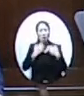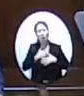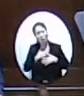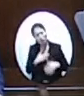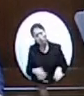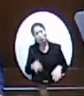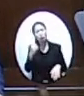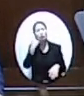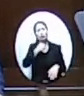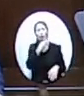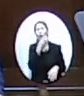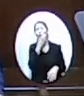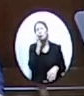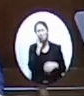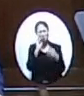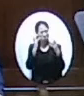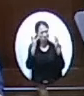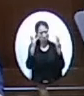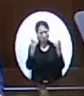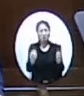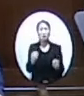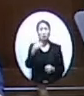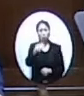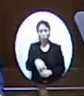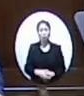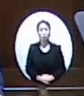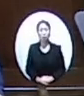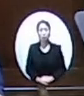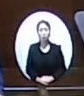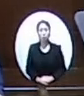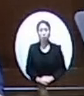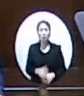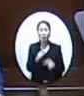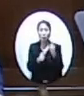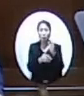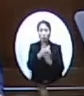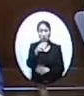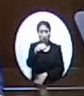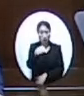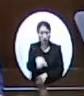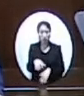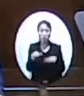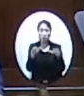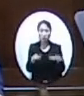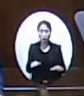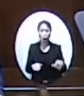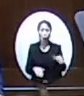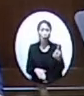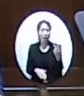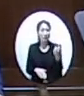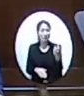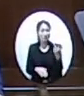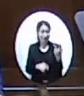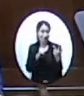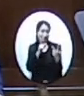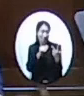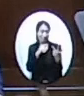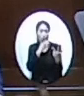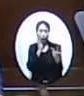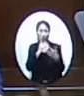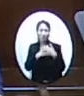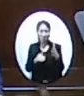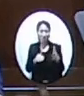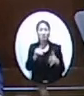건강취약계층인 어르신들이 주로 이용하는 공간입니다. 안동시에는 현재 527개소의